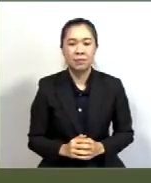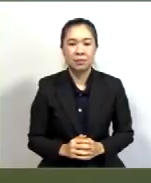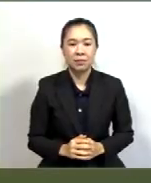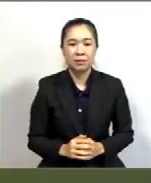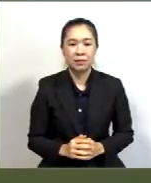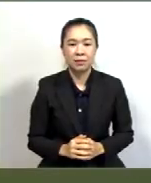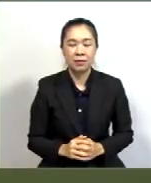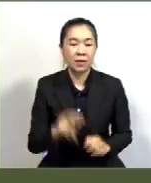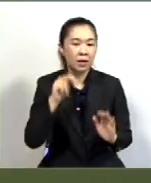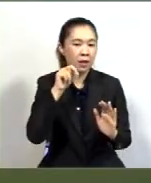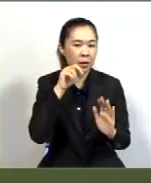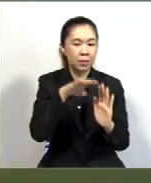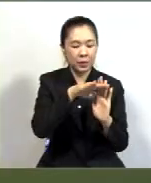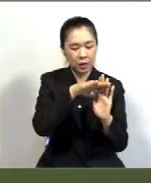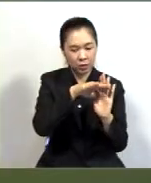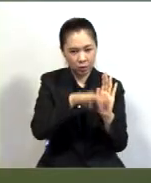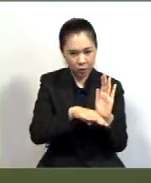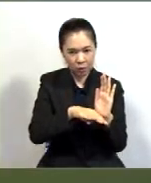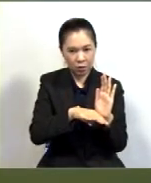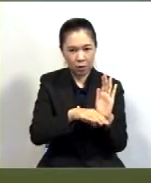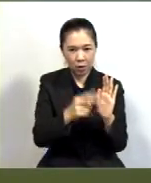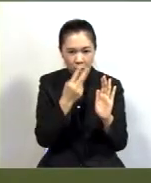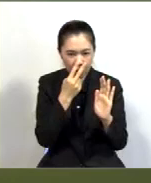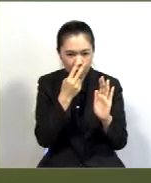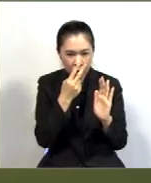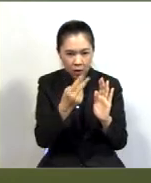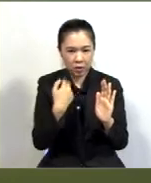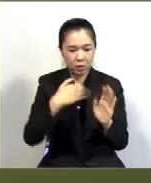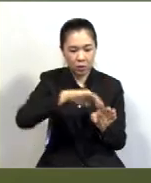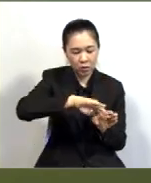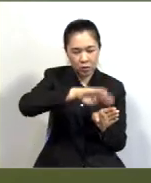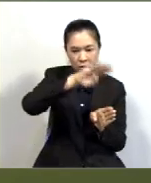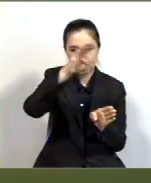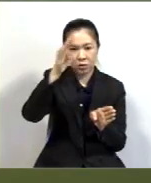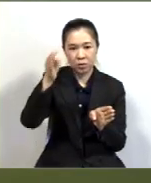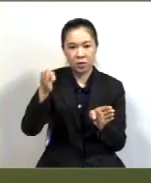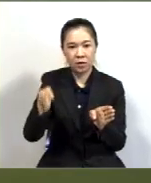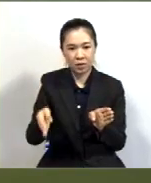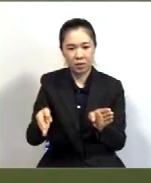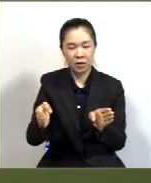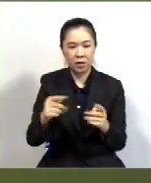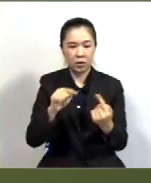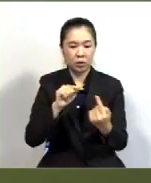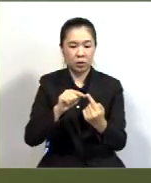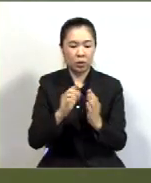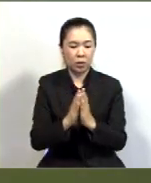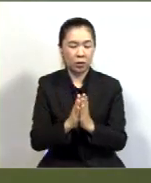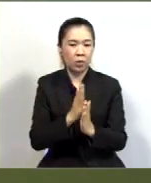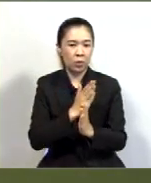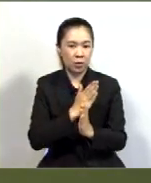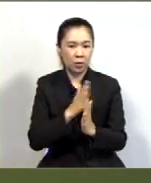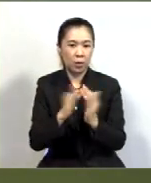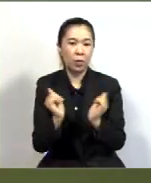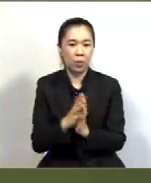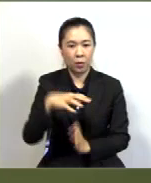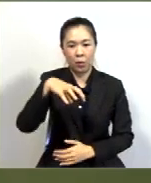และจากระดับน้ำที่ลดลงนะคะก็ทำให้เห็นซุ้มประตูทางเข้าพระอุโบสถวัดวุฒิสินชัยบ้านโคกใหญ่อำเภอโนนสังจังหวัด